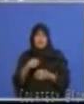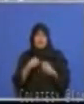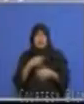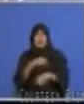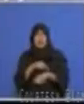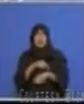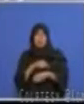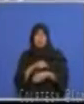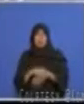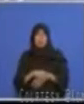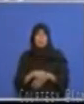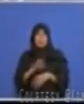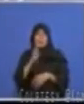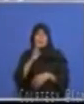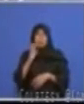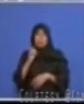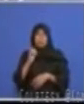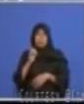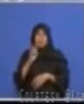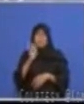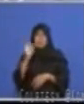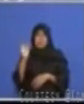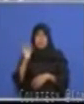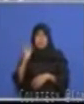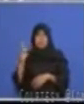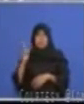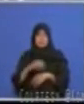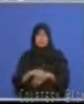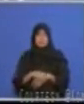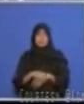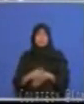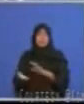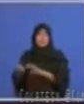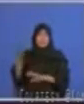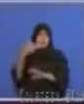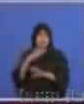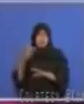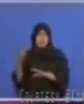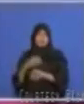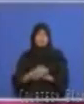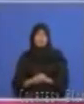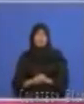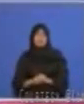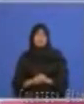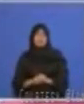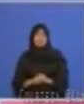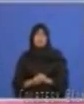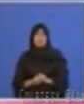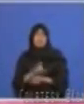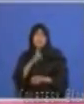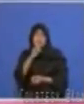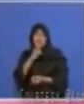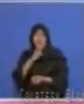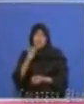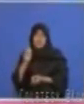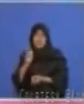kalau itu sudah tidak apa 30 detik untuk tanggapan final Anda Makasih Saya bersyukur berpasangan eh maaf 1 Menit